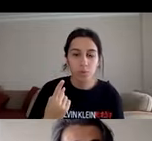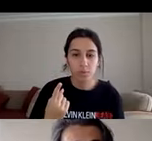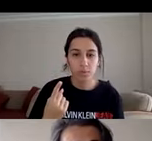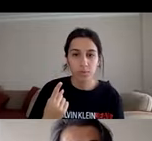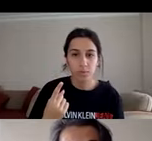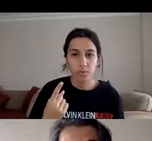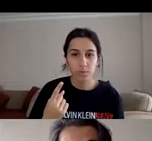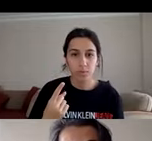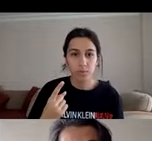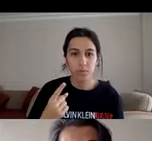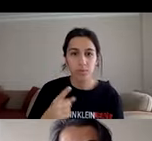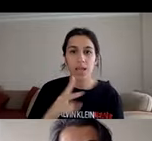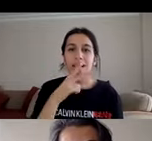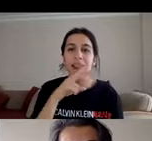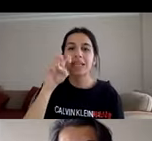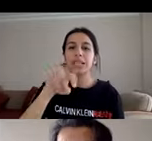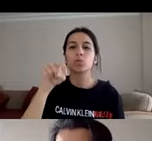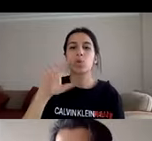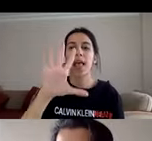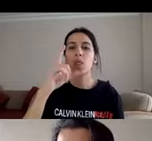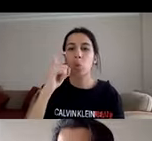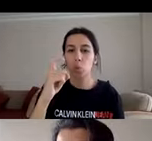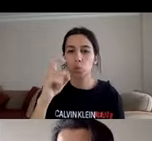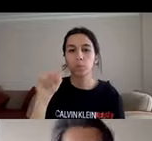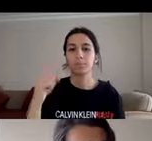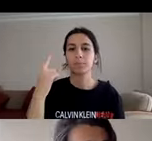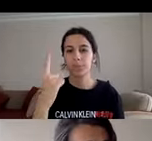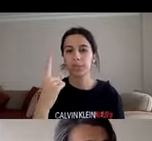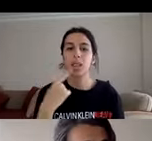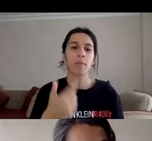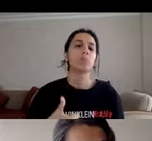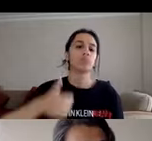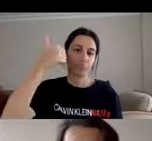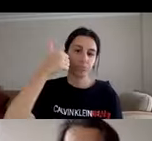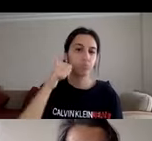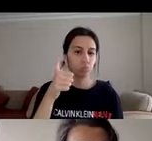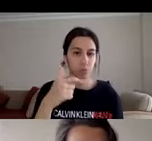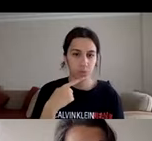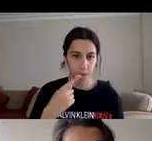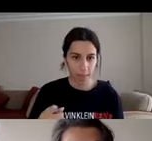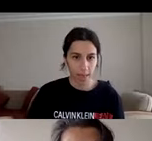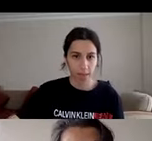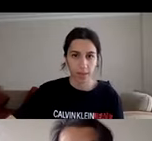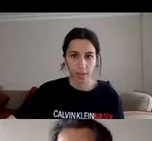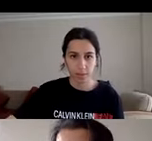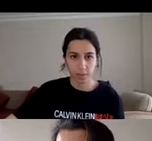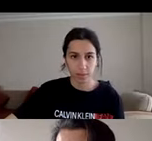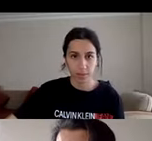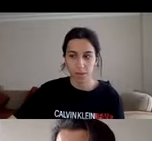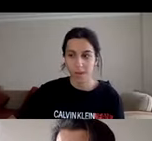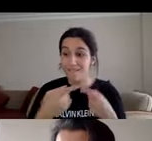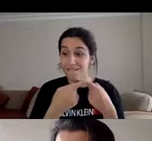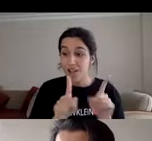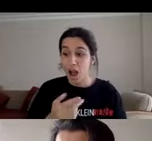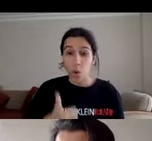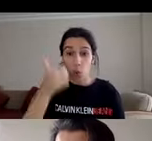baktığımızda kontrast oranı 8.59'a 1 sınıfı geçiyor. Kontrast artıyor hakikaten. Bakın burada zıtlık arttığı an